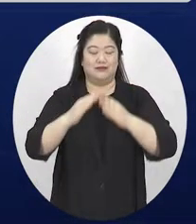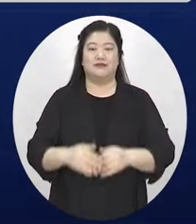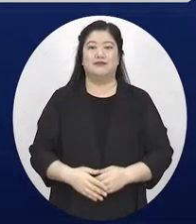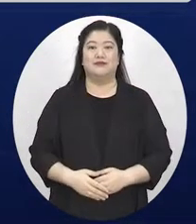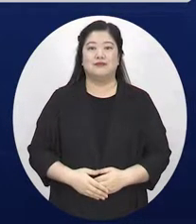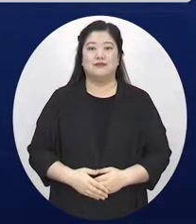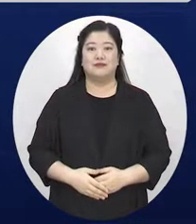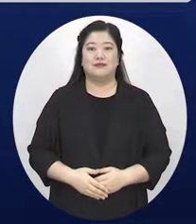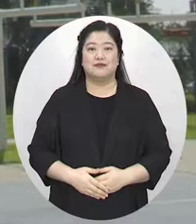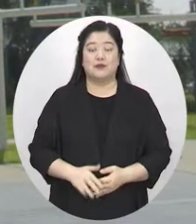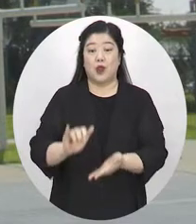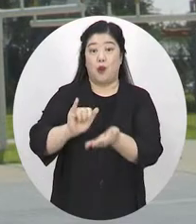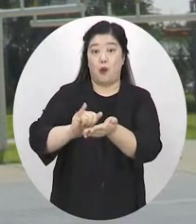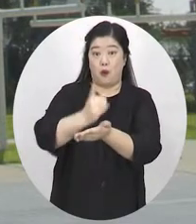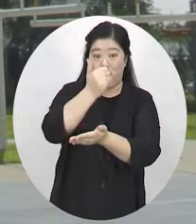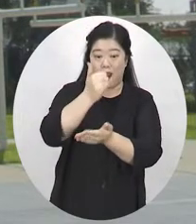진행합니다.